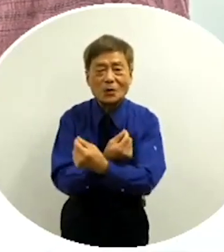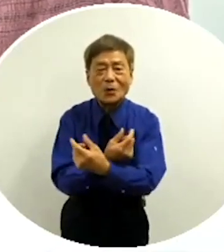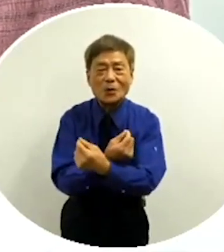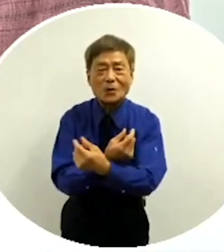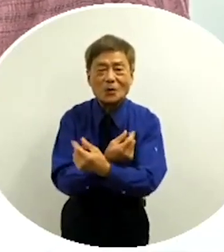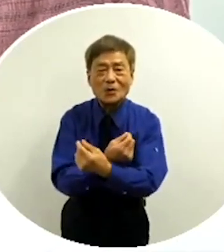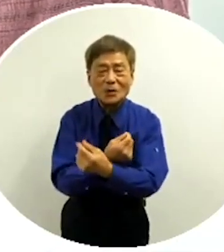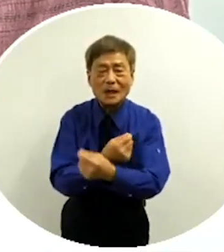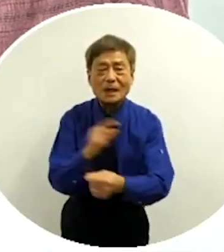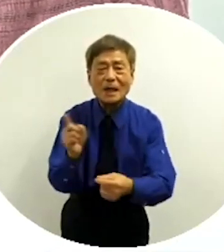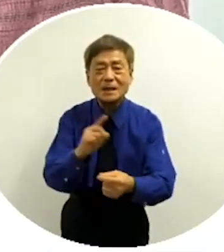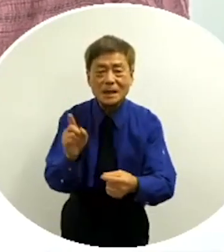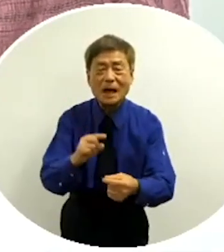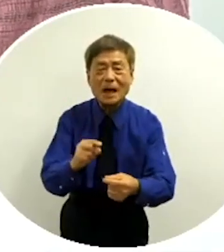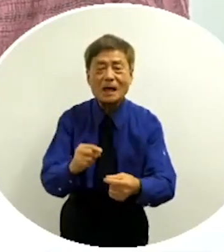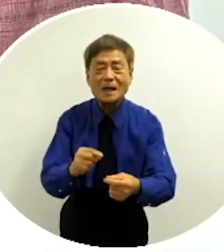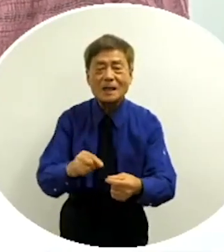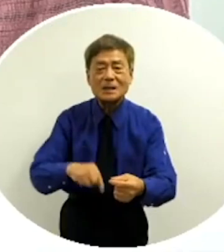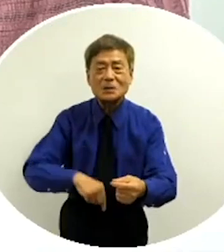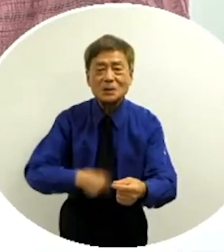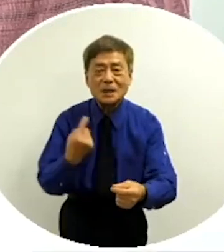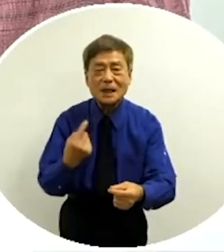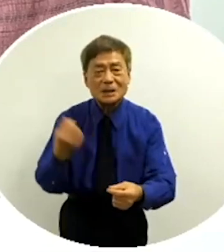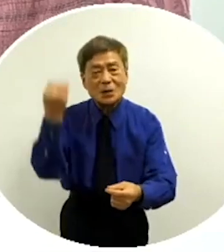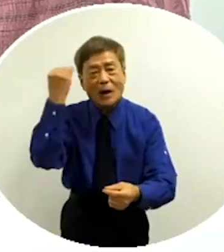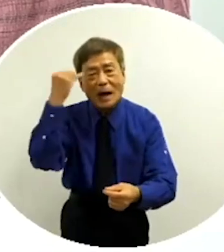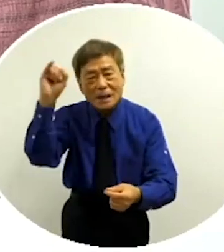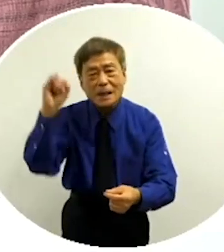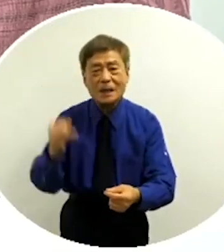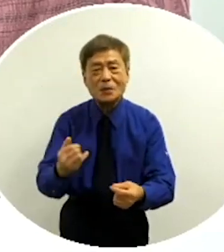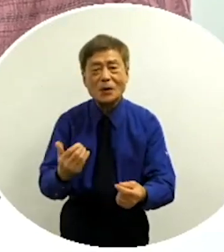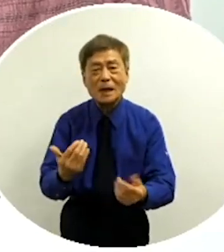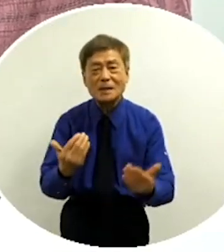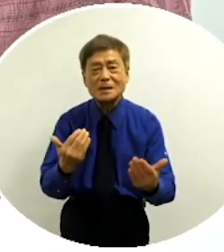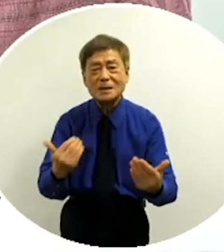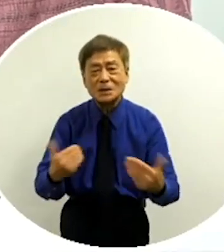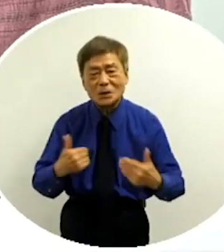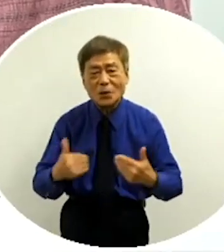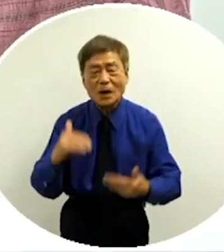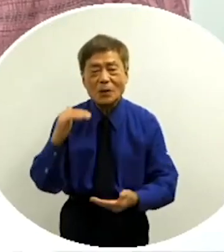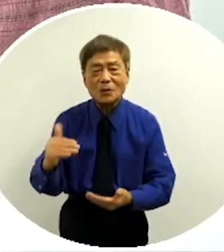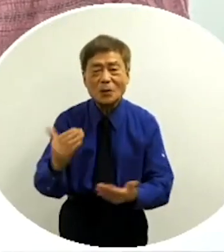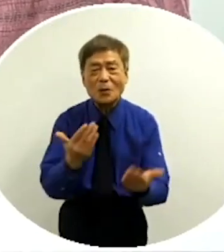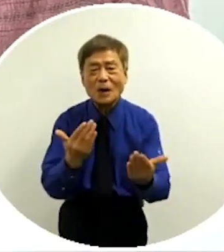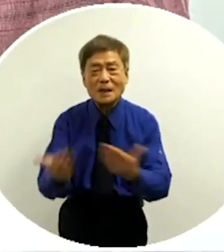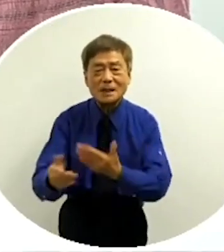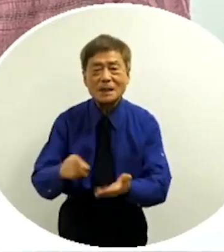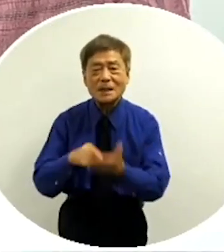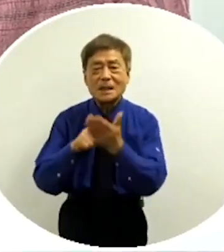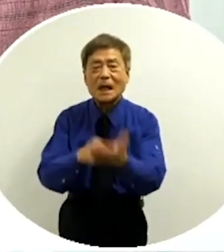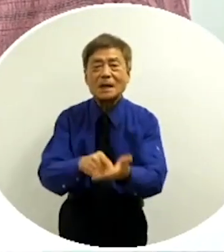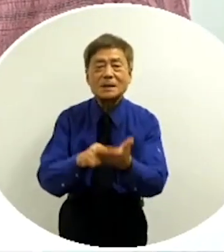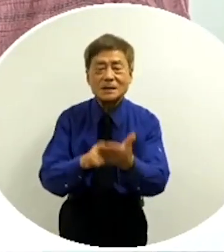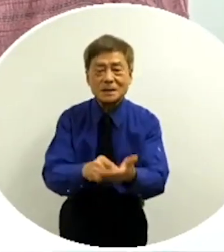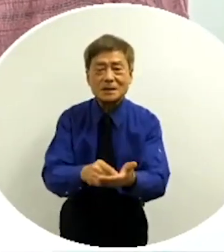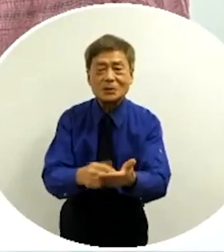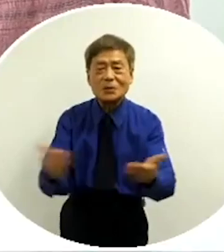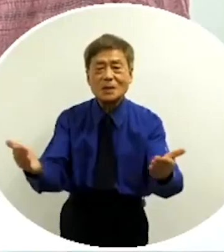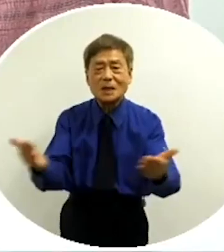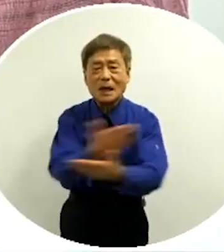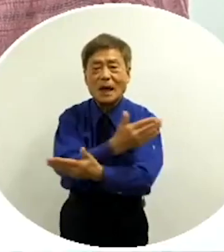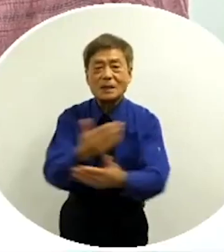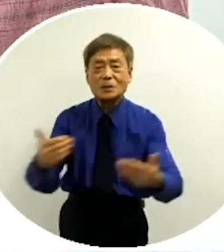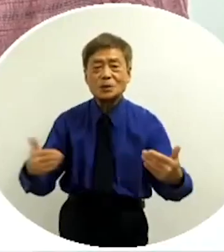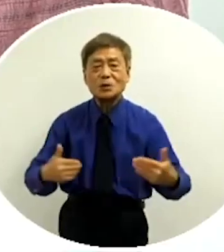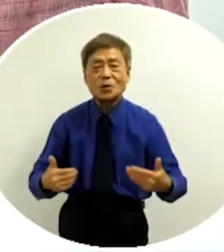何かそういう発信ができるような61を発信できるような状態をまず体制をつくっていかなきゃいけないんじゃないかなという気はしています